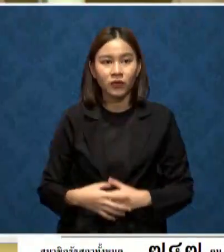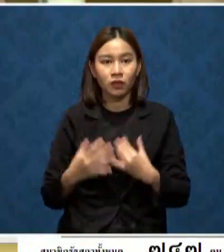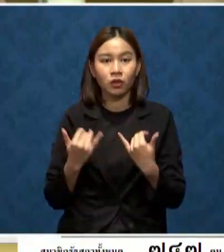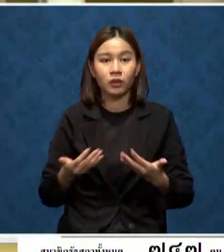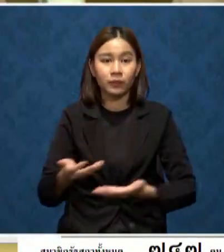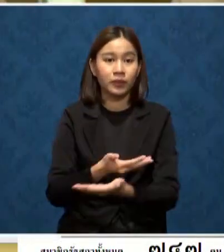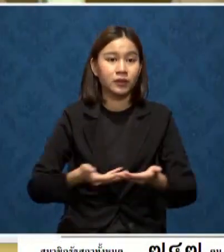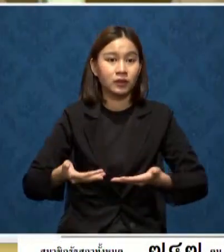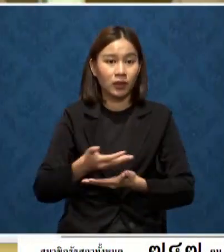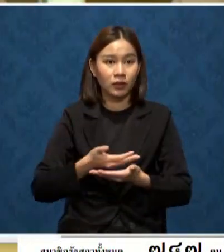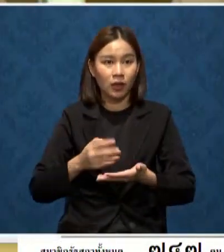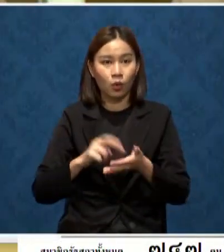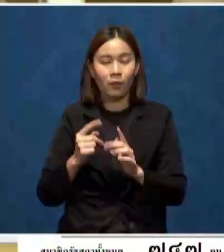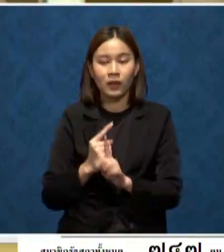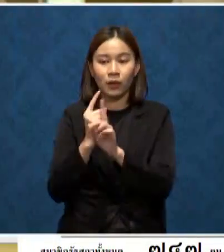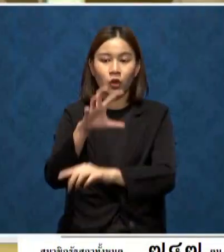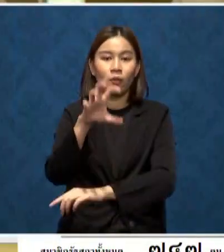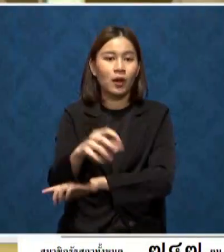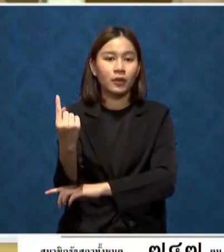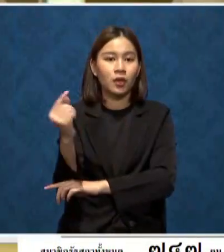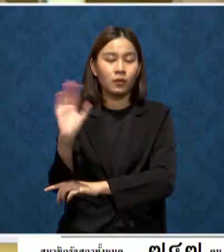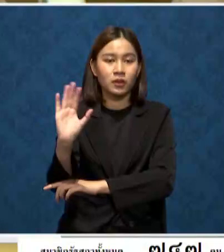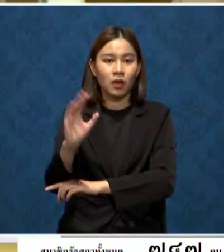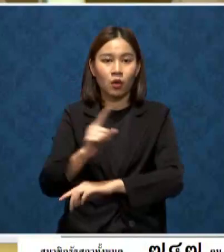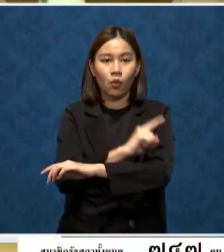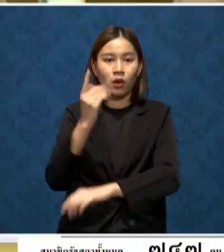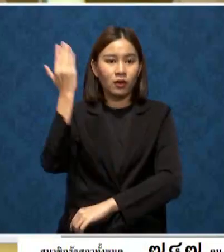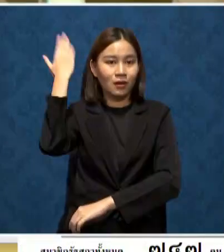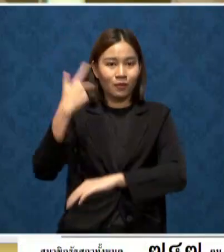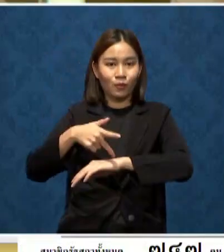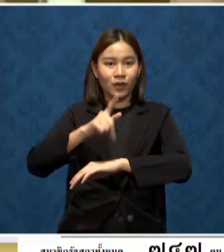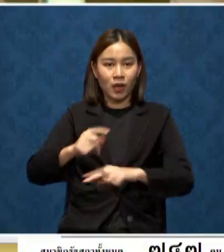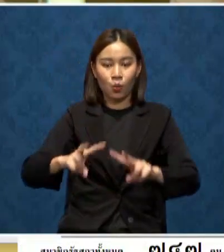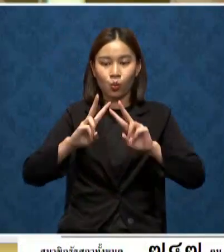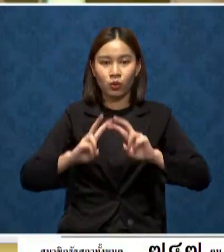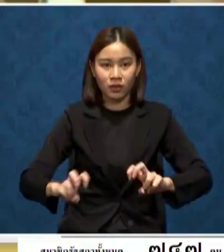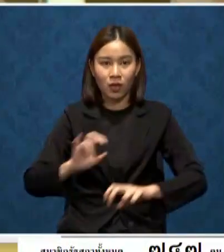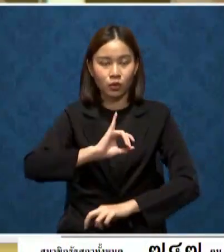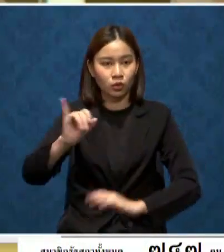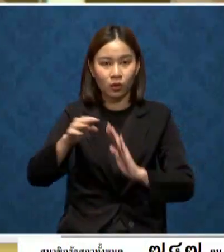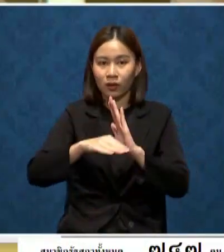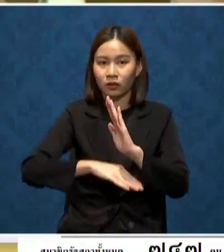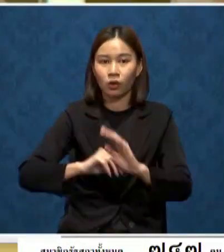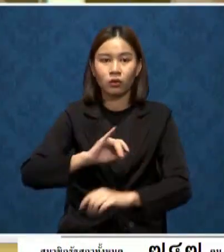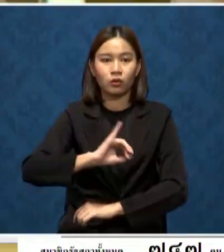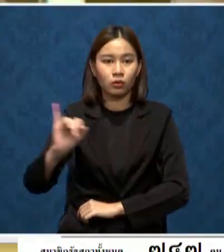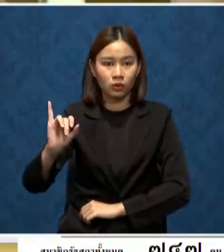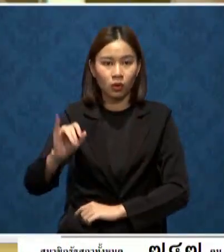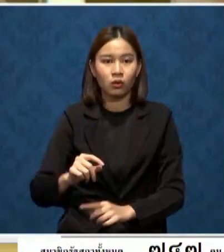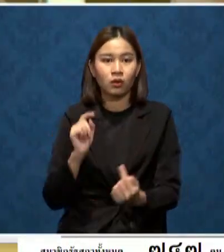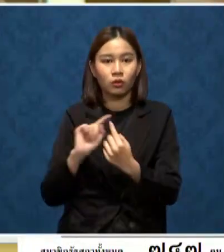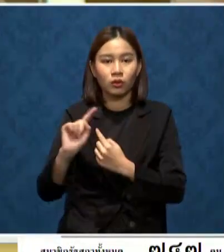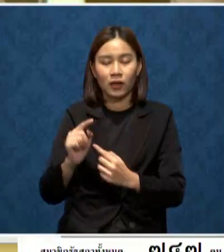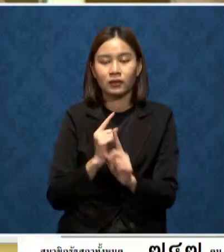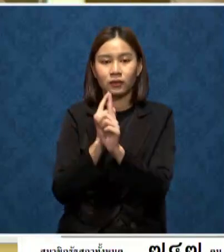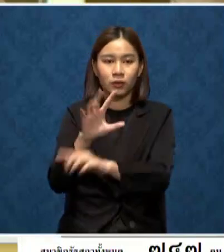พ hairsไม่ใช่แค่ขอบงครับยงเดียววันก่อนท่ปธานวน deceptionถูกตองแล้วในเรื่องของข้อ